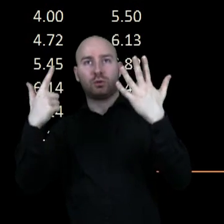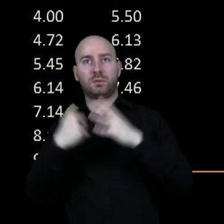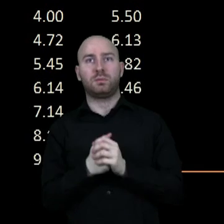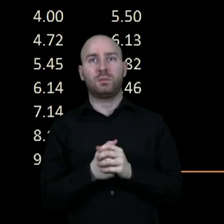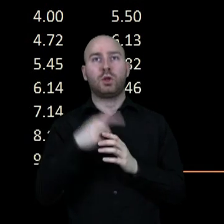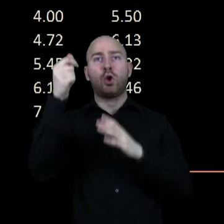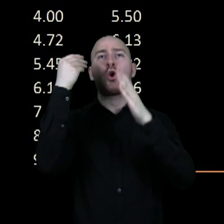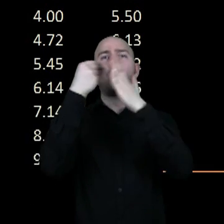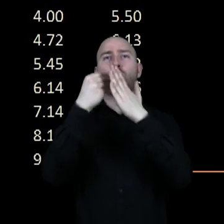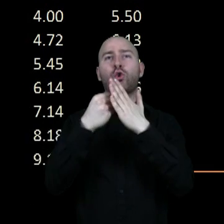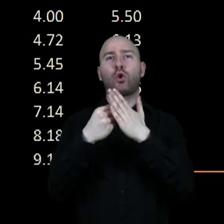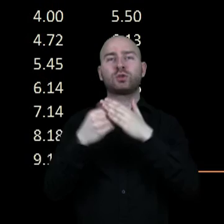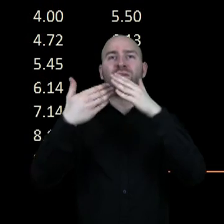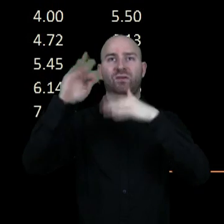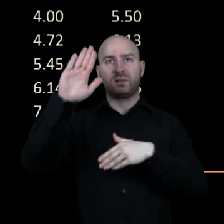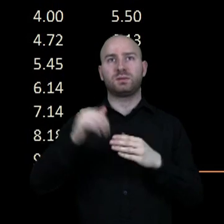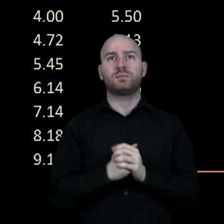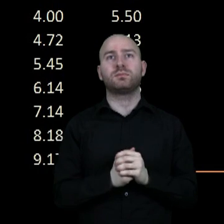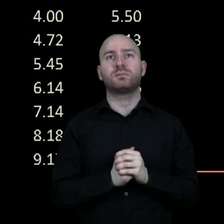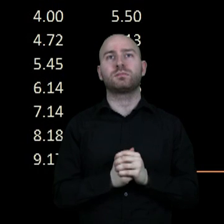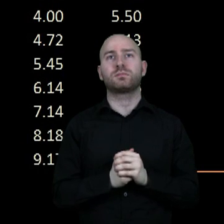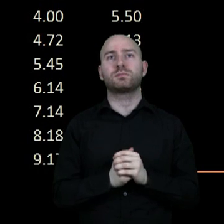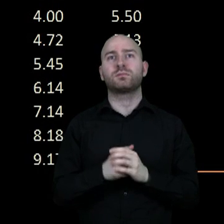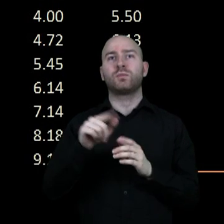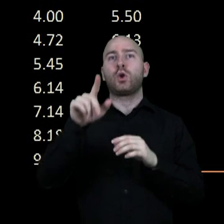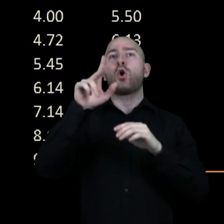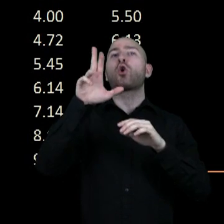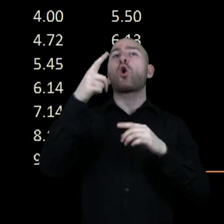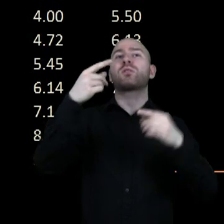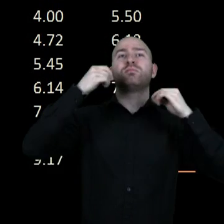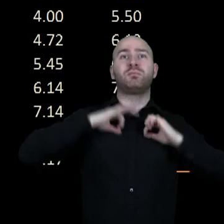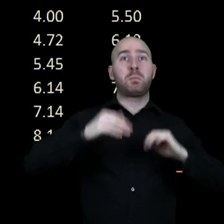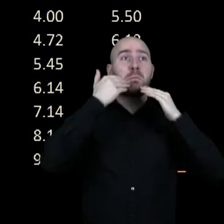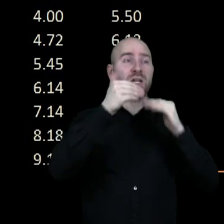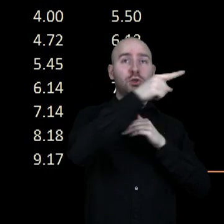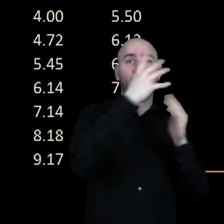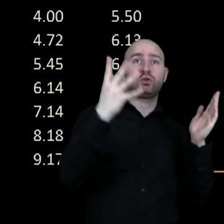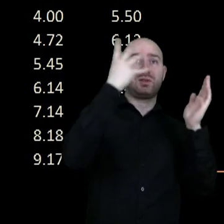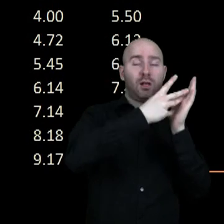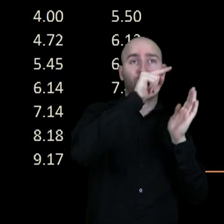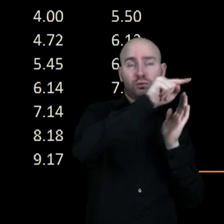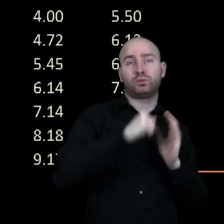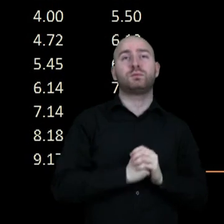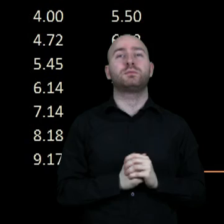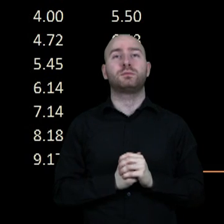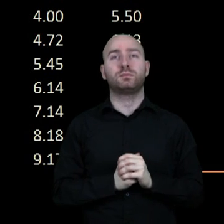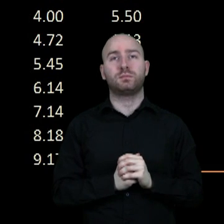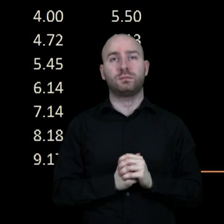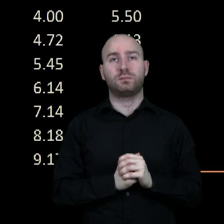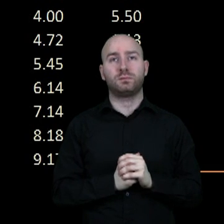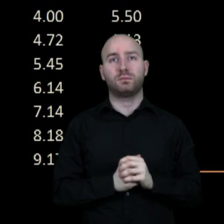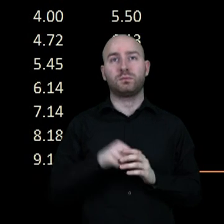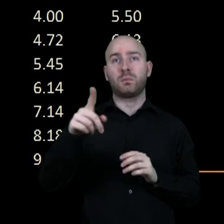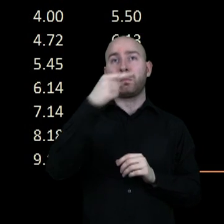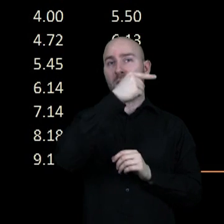O tyle zwiększają się nasze koszty całkowite, a o ile więcej kodu zyskujemy? Zyskujemy